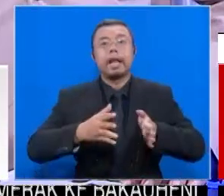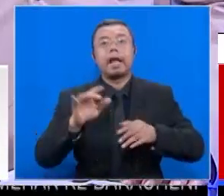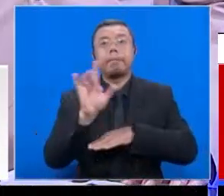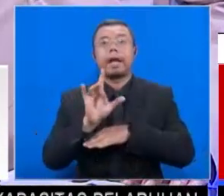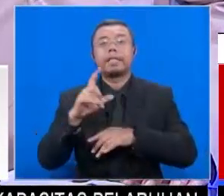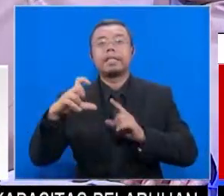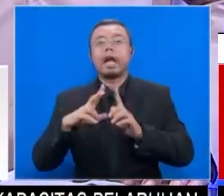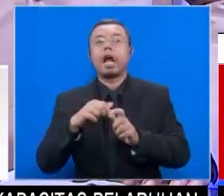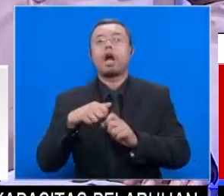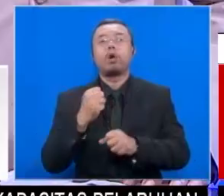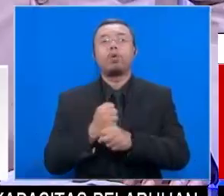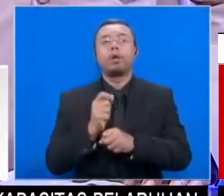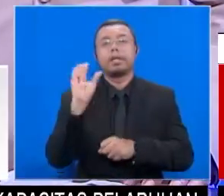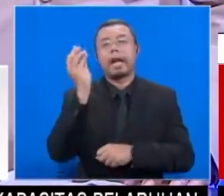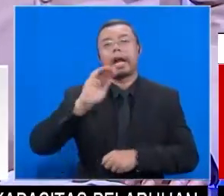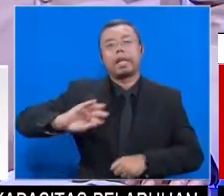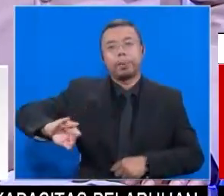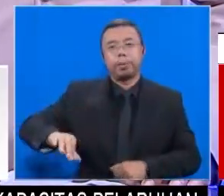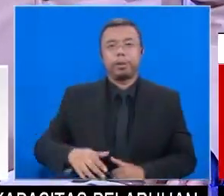Bekasi Cakung, Jakarta Timur.